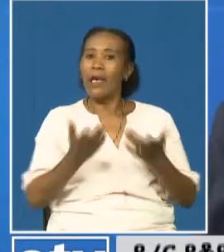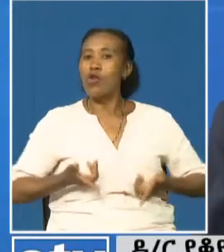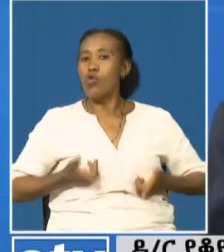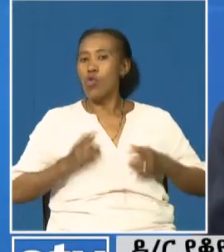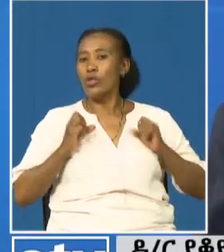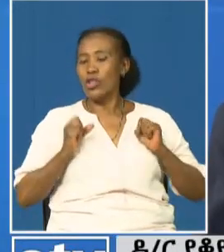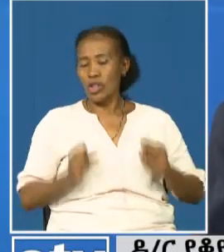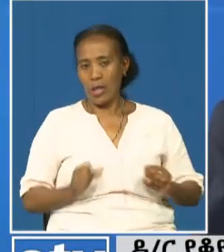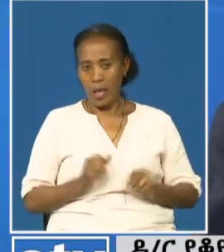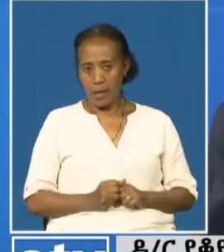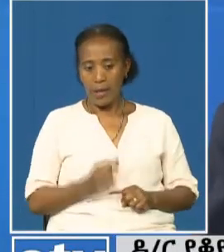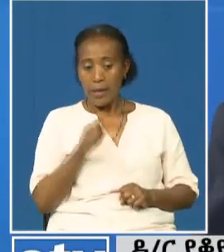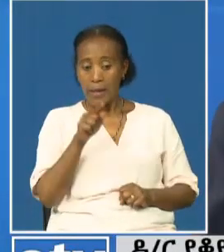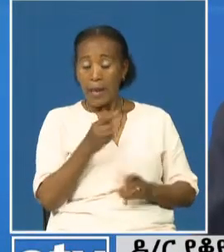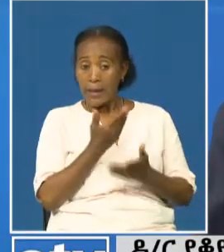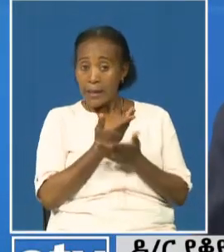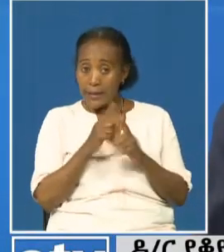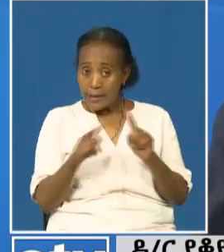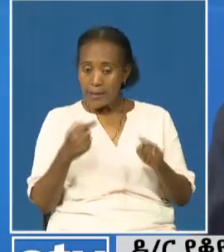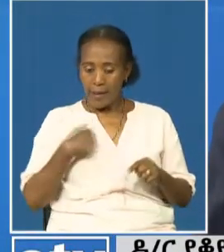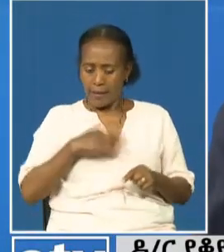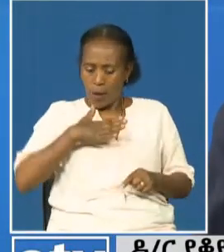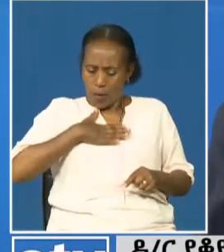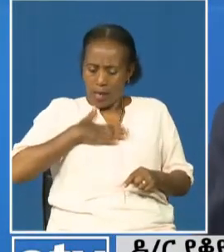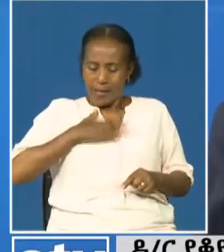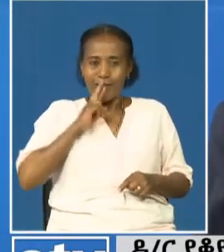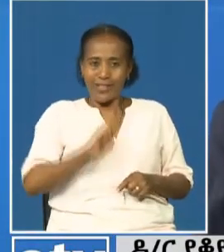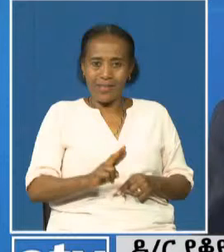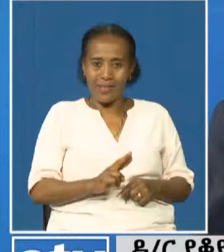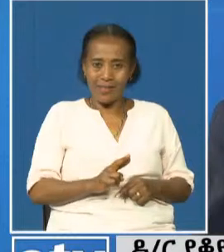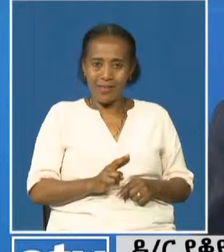ይችላል። ያንን ግን የምናደርገው እኛው ራሳችን ነን።